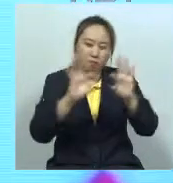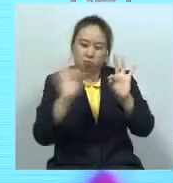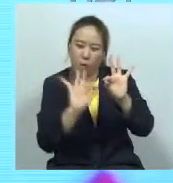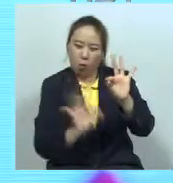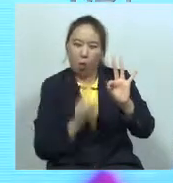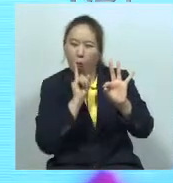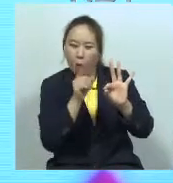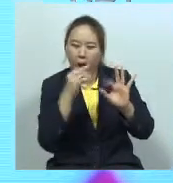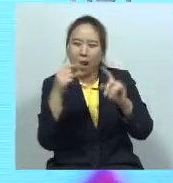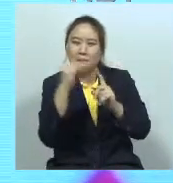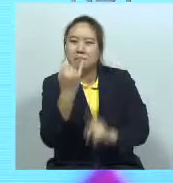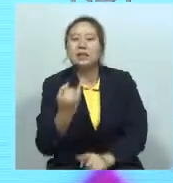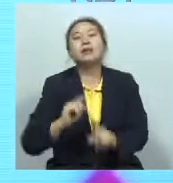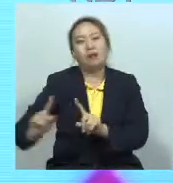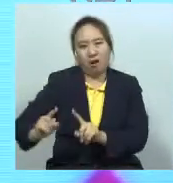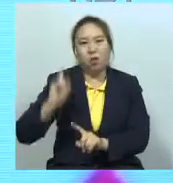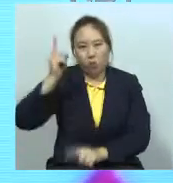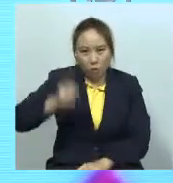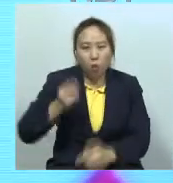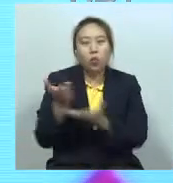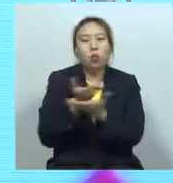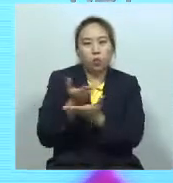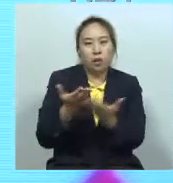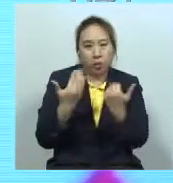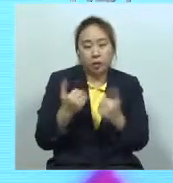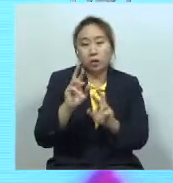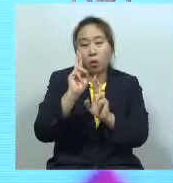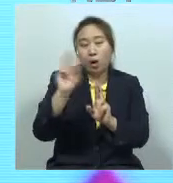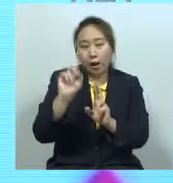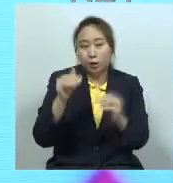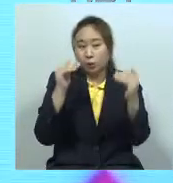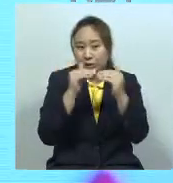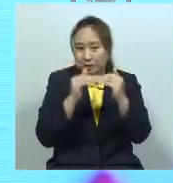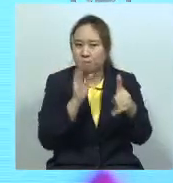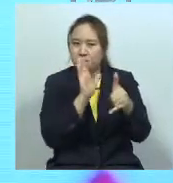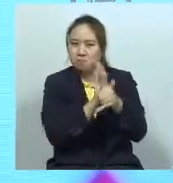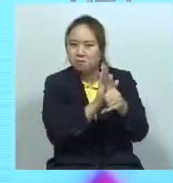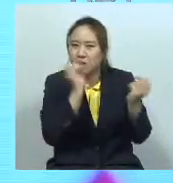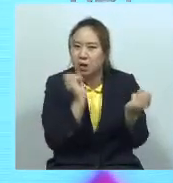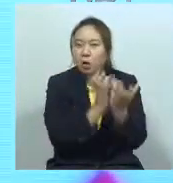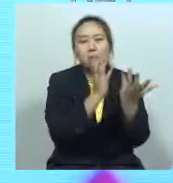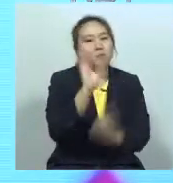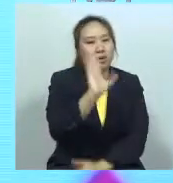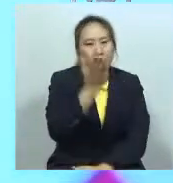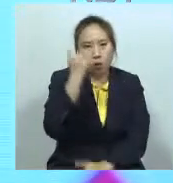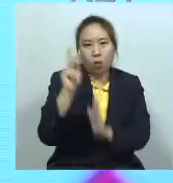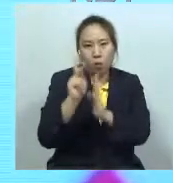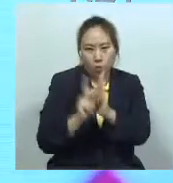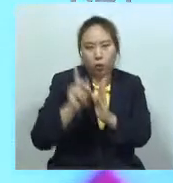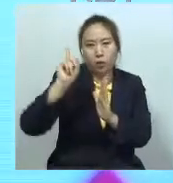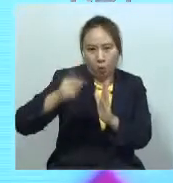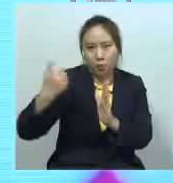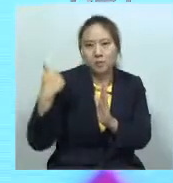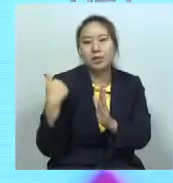ารือกันต่อไปนะครับทั้งนี้ก็ต้องระมัดระวังในเรื่องของการละเมิดสิทธิมนุษยชนทุกอย่างก็ต้องมีกฎหมายมีกฎกติกากันมา